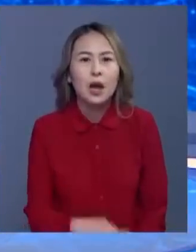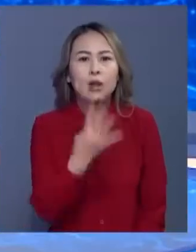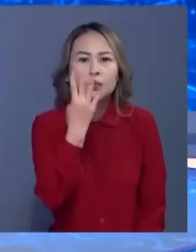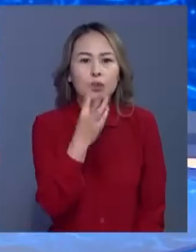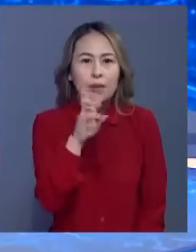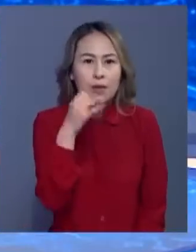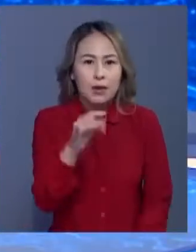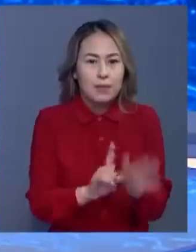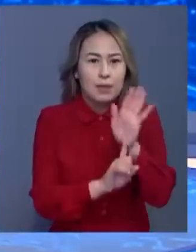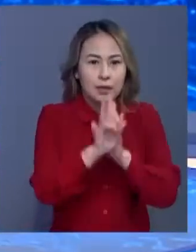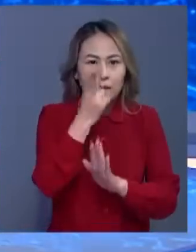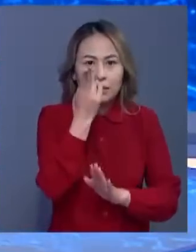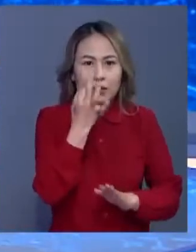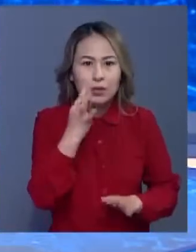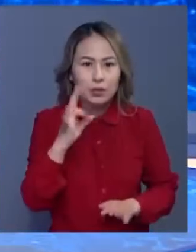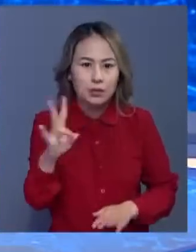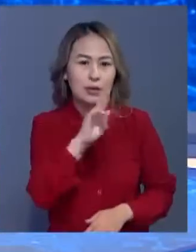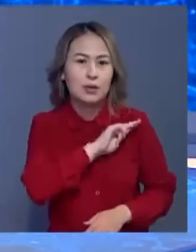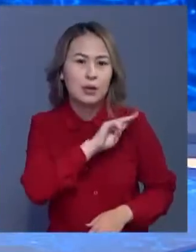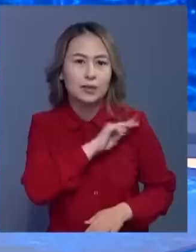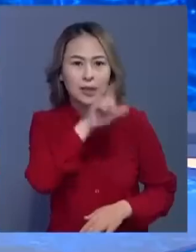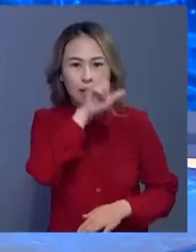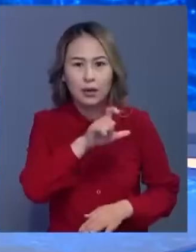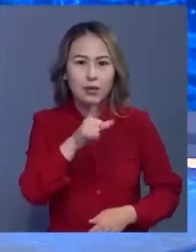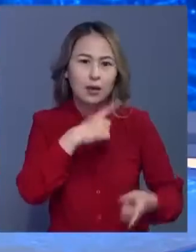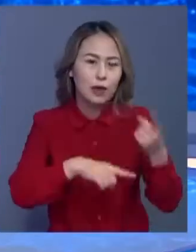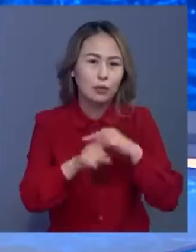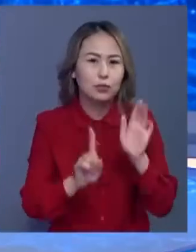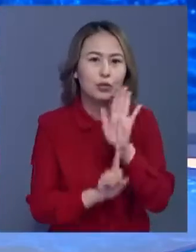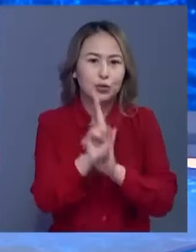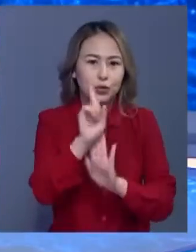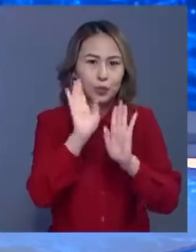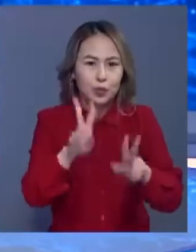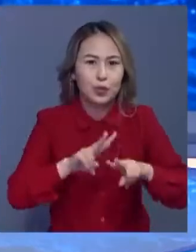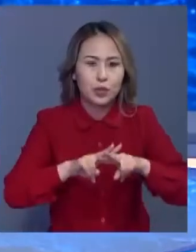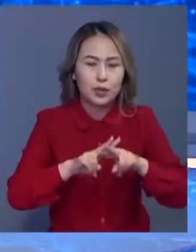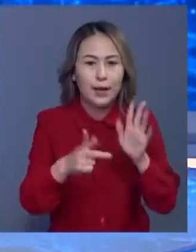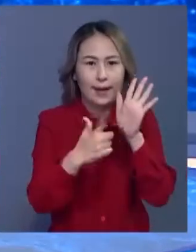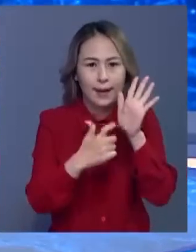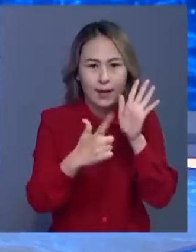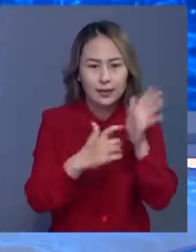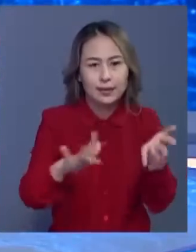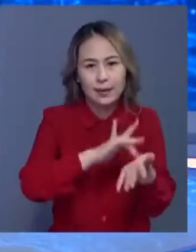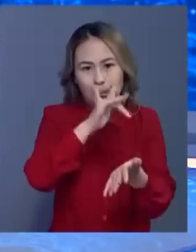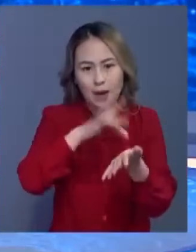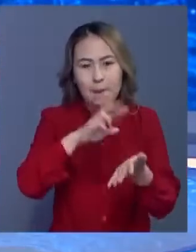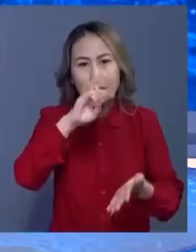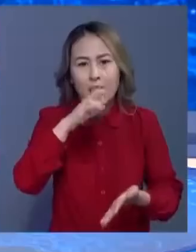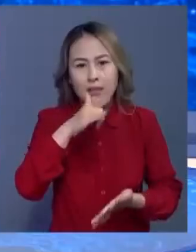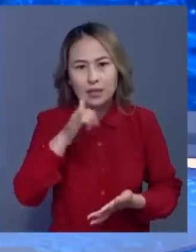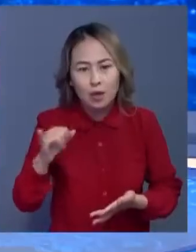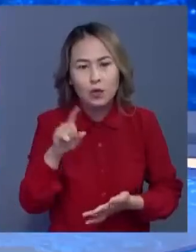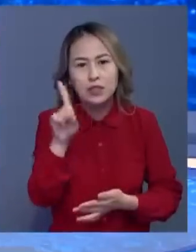4 мамырдан бастап халыққа қызмет көрсету орталығы азаматтарды қайта қабылдайды. Әзірге Нұр-Сұлтан, Қарағанды қалаларында